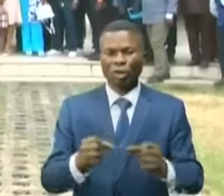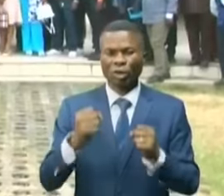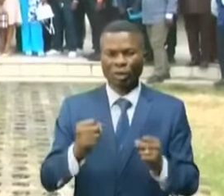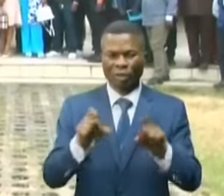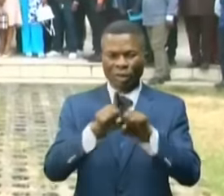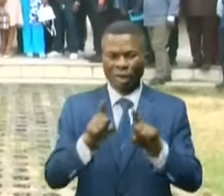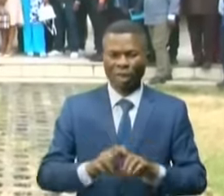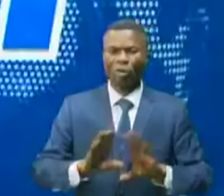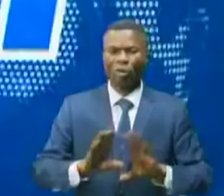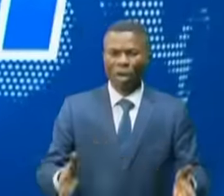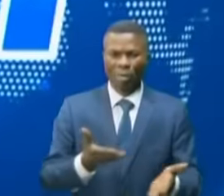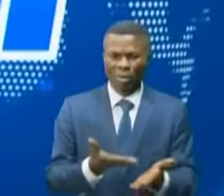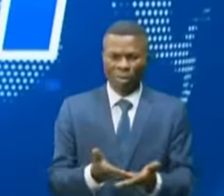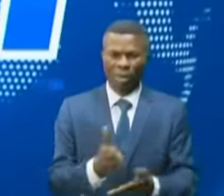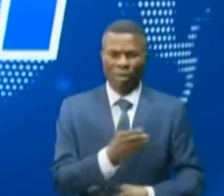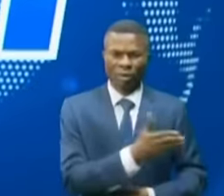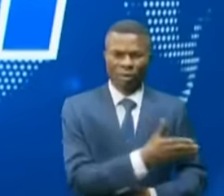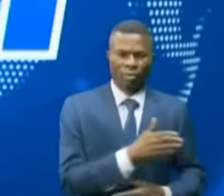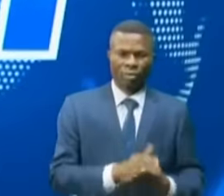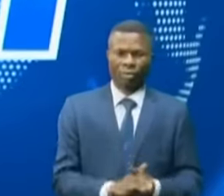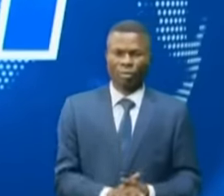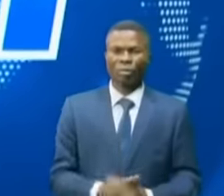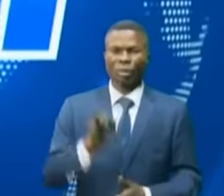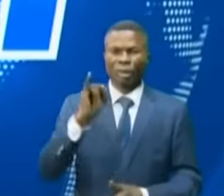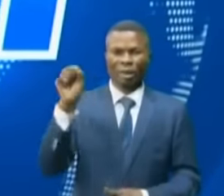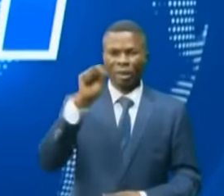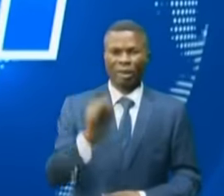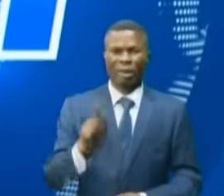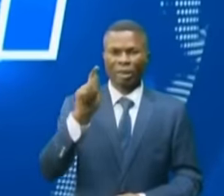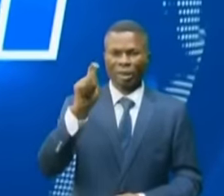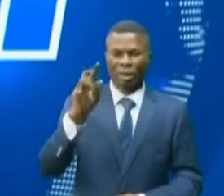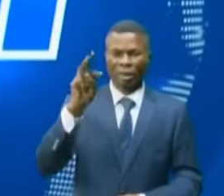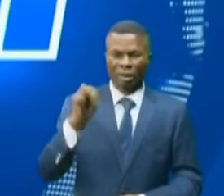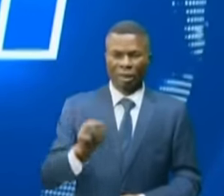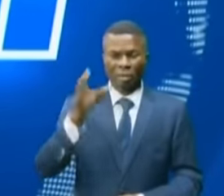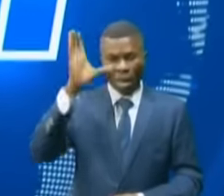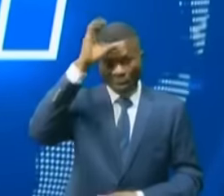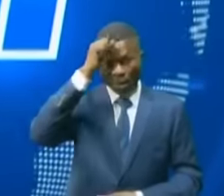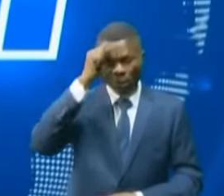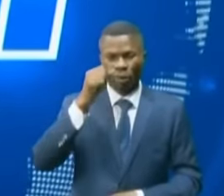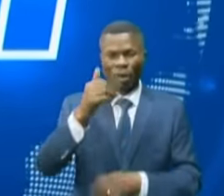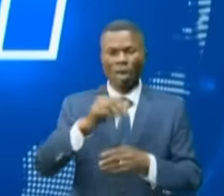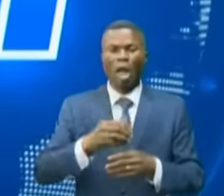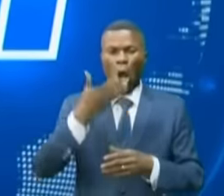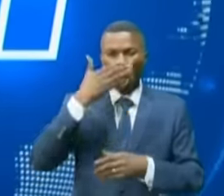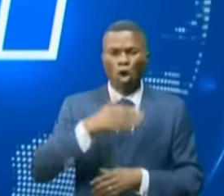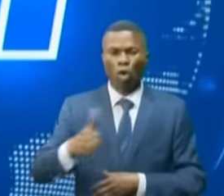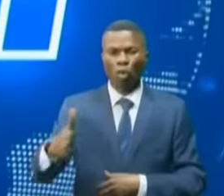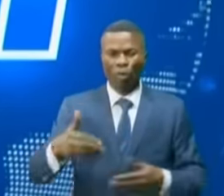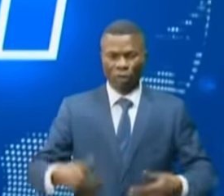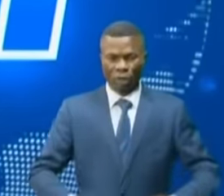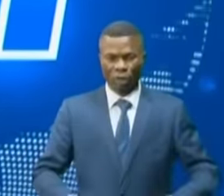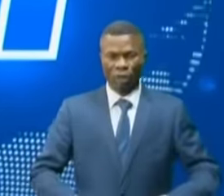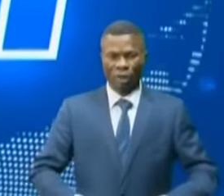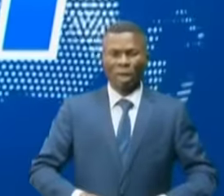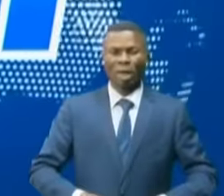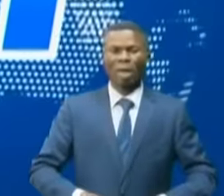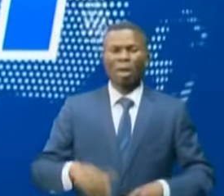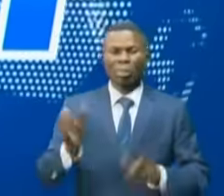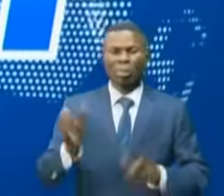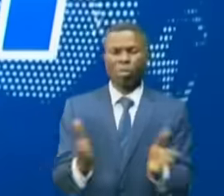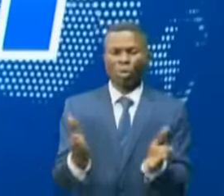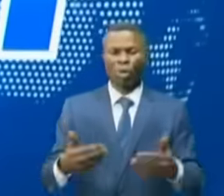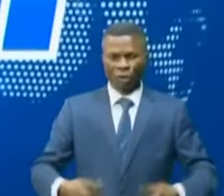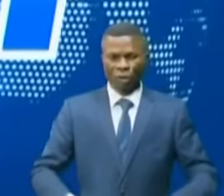et efficiente. L'ISTEM Bandundu a désormais à son sein un centre pour des jeunes créé pour leur